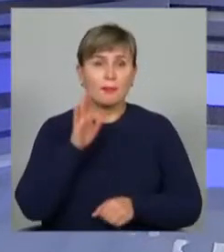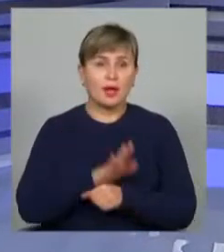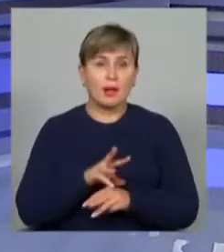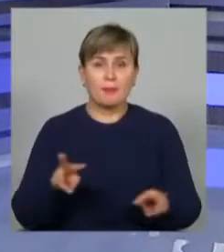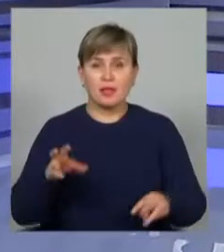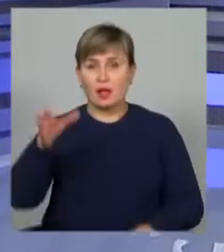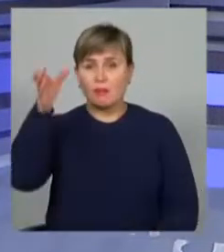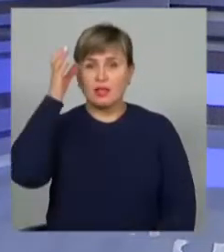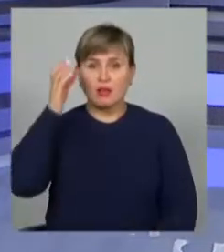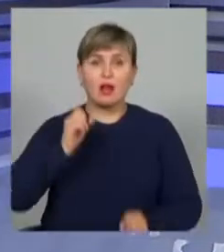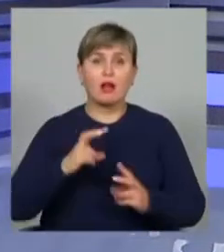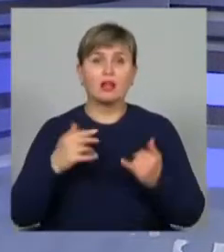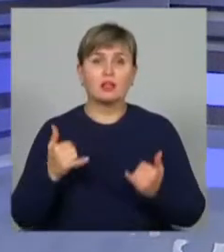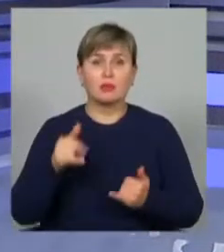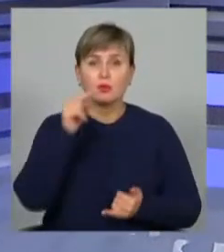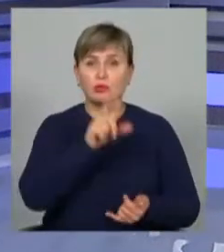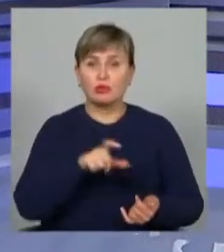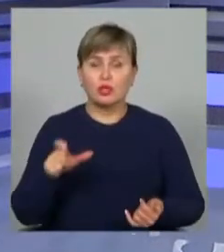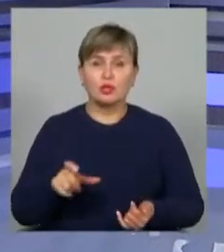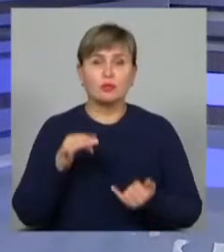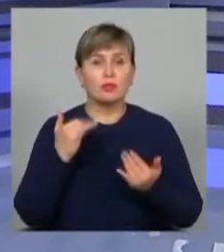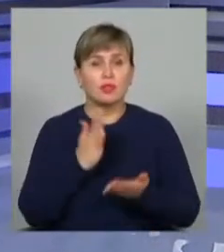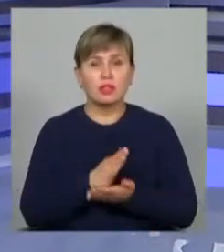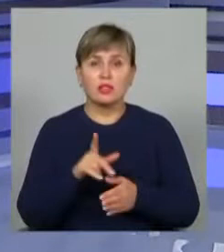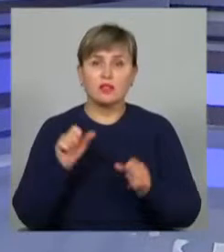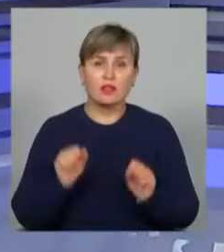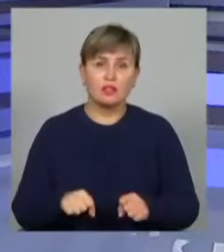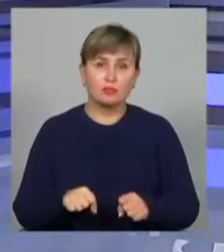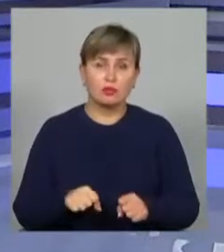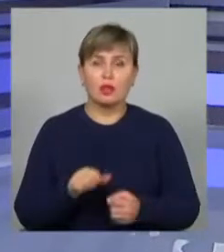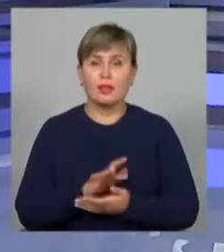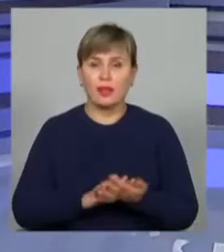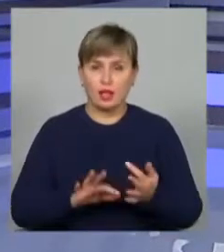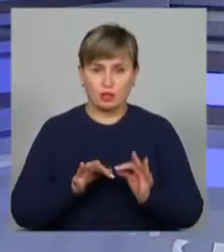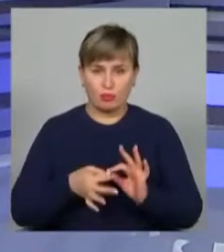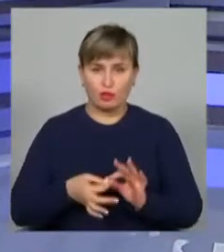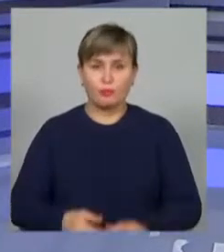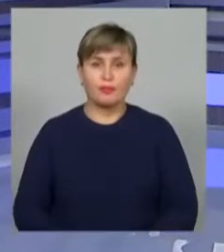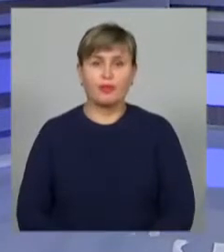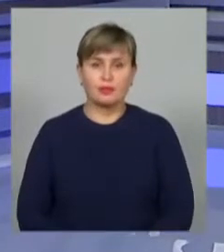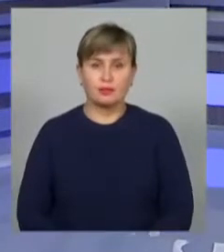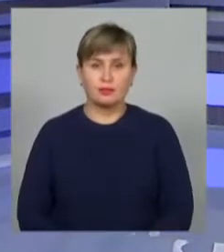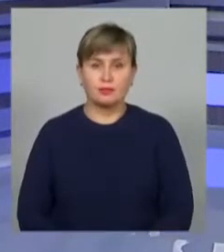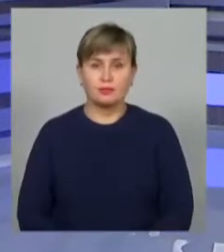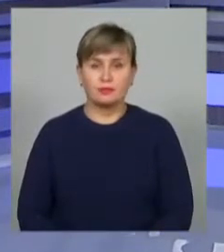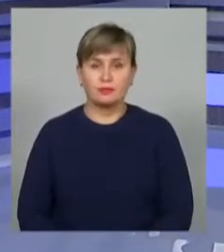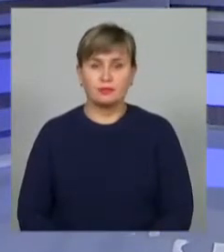Минобразования. Как теперь быть учащимся и есть ли шансы найти компромисс, выясняла Аян Рафина Рикпаева.